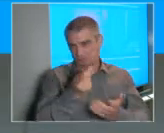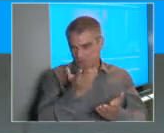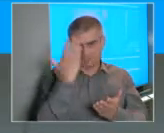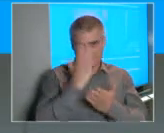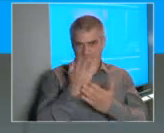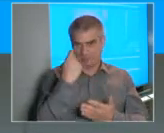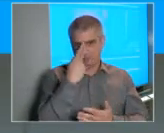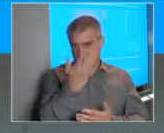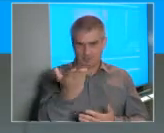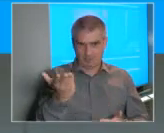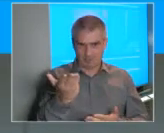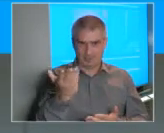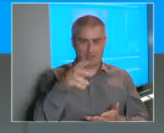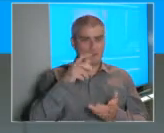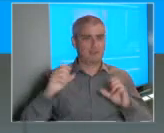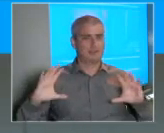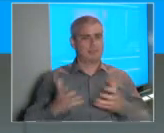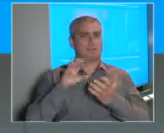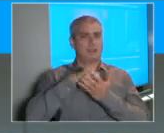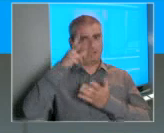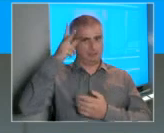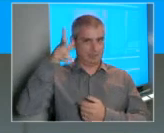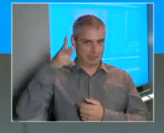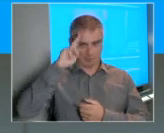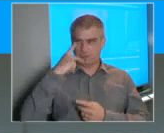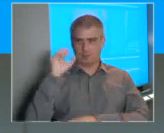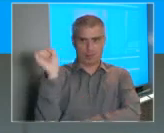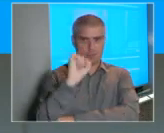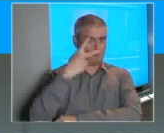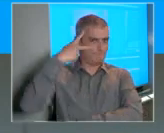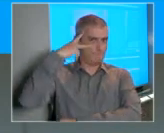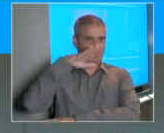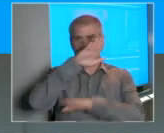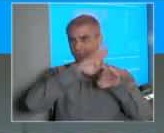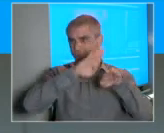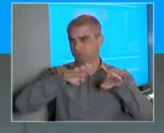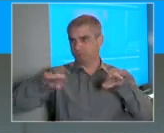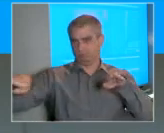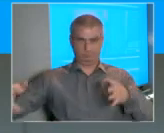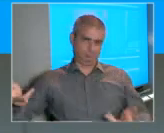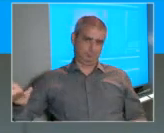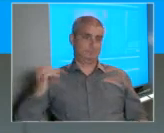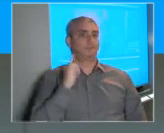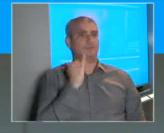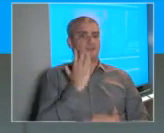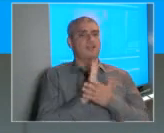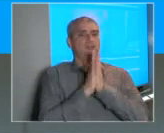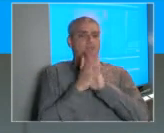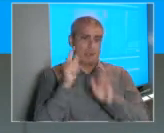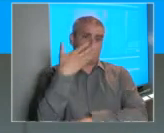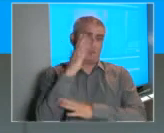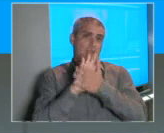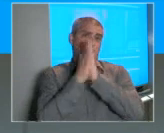של מרכז ליכוד. ראית את המכוניות שם שחונות בחניות? נכון, הדברים השתנו כי גם